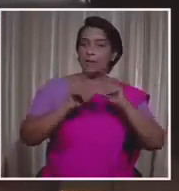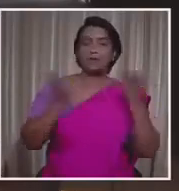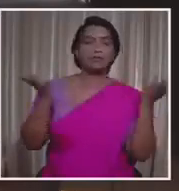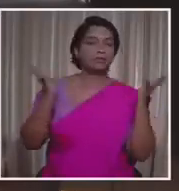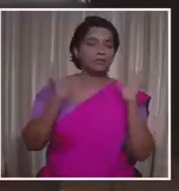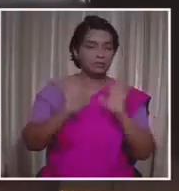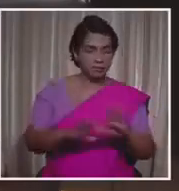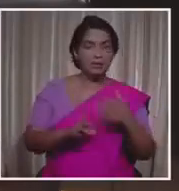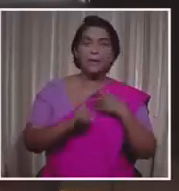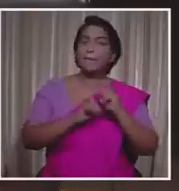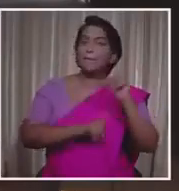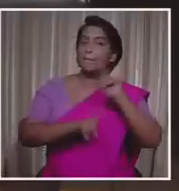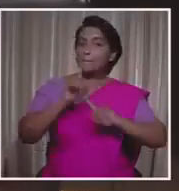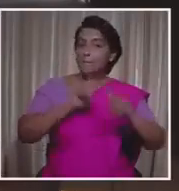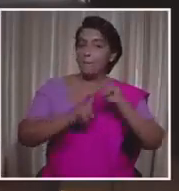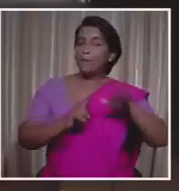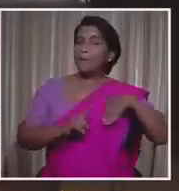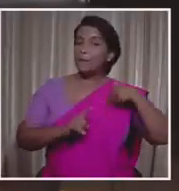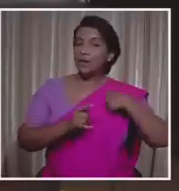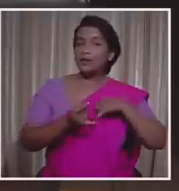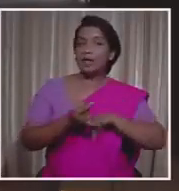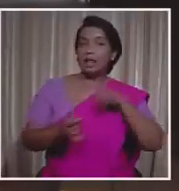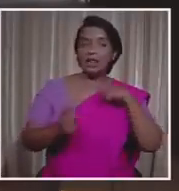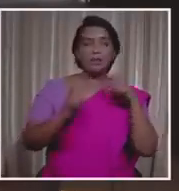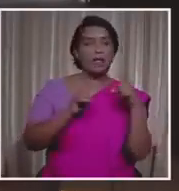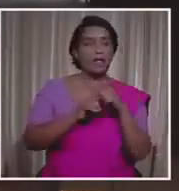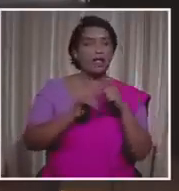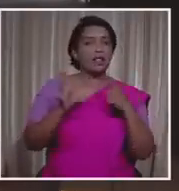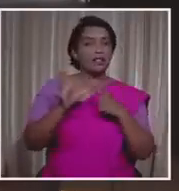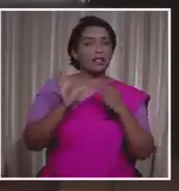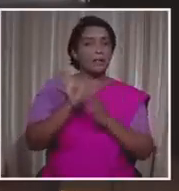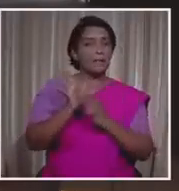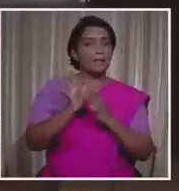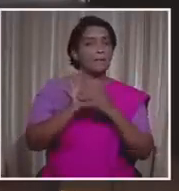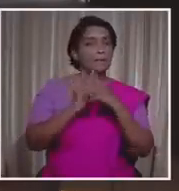බව පාර්ලිමේන්තුවේ මහලේකම් ධම්මික දසනායක වන මම